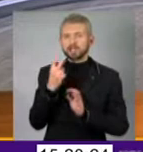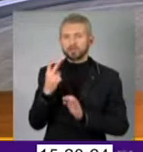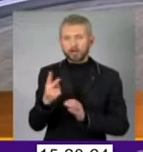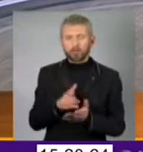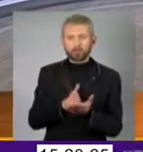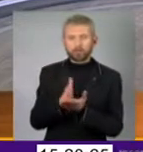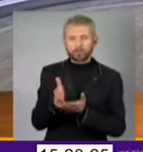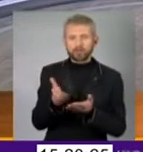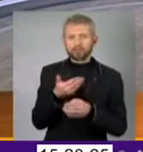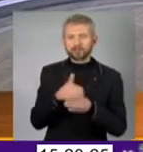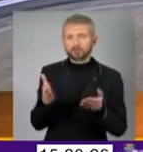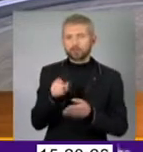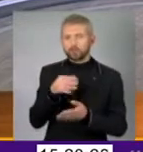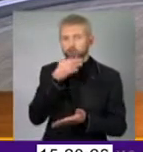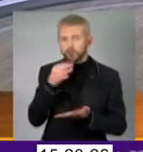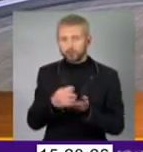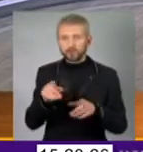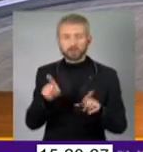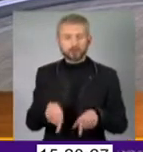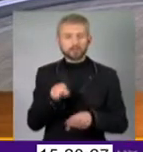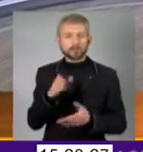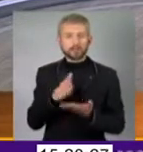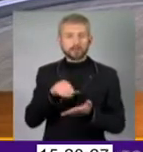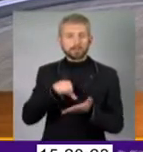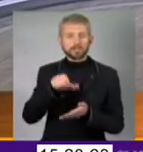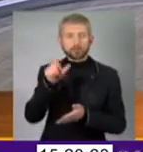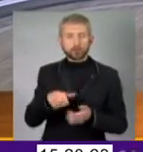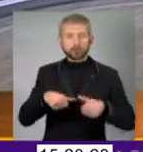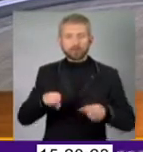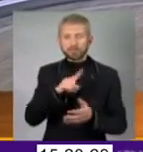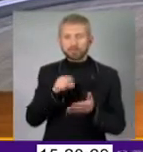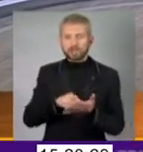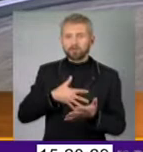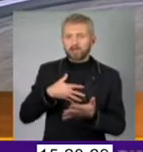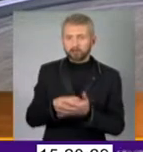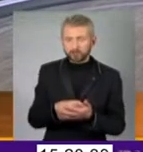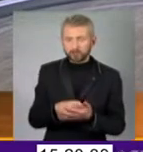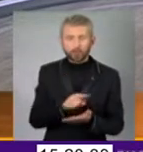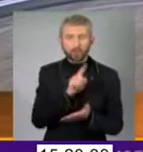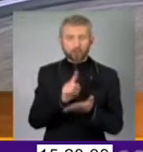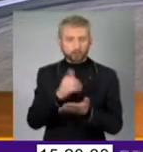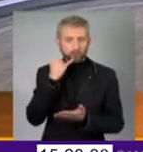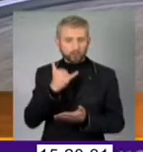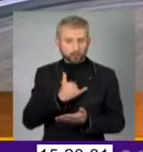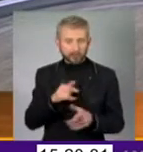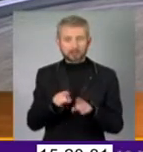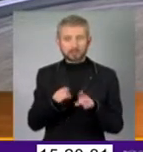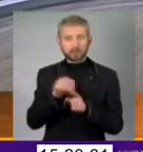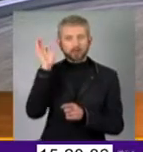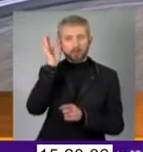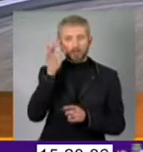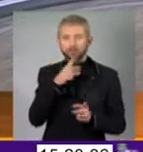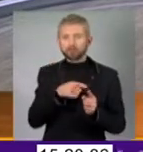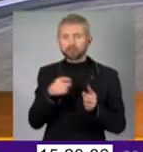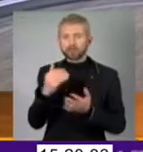профільна частина, якою він опікується. І так само нагадаю, що він є представником комісії з питань власності. Тож обов'язково долучайтеся. Так само нагадаю, що впродовж